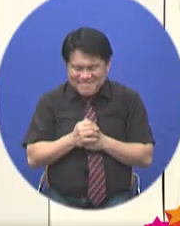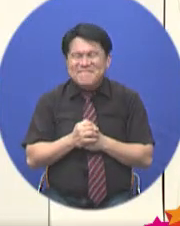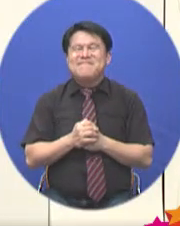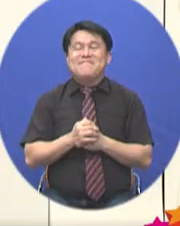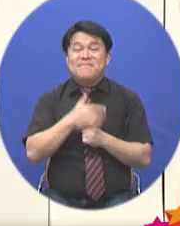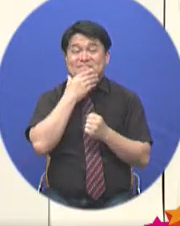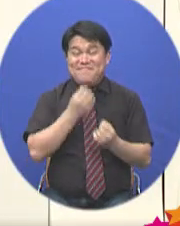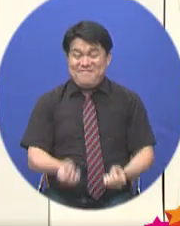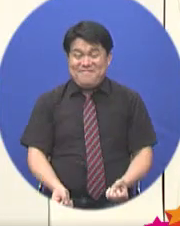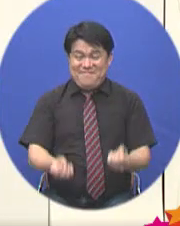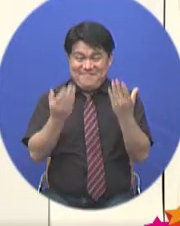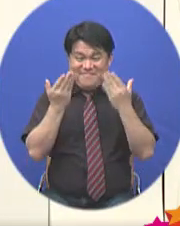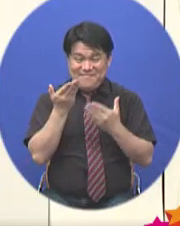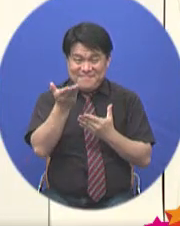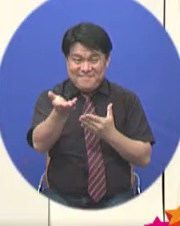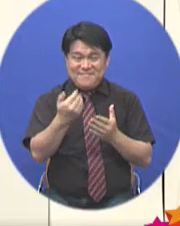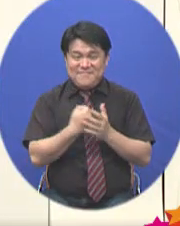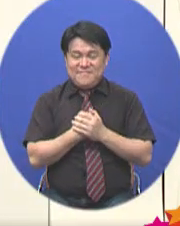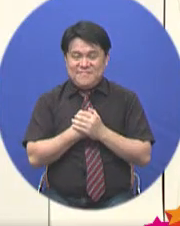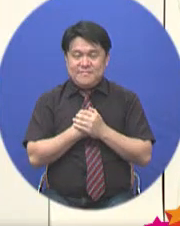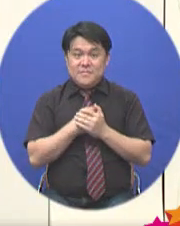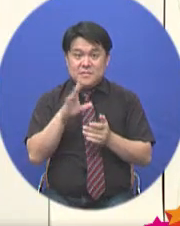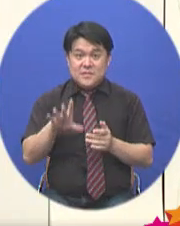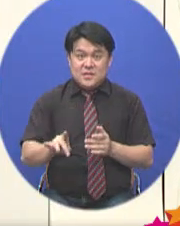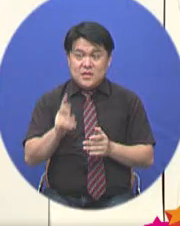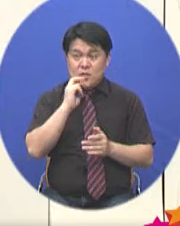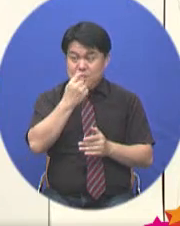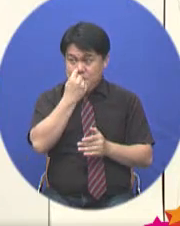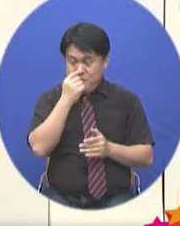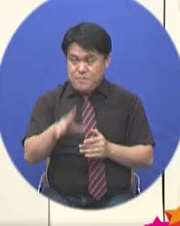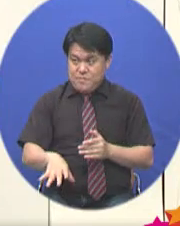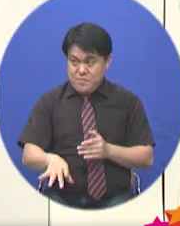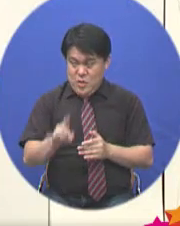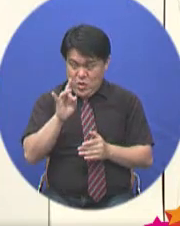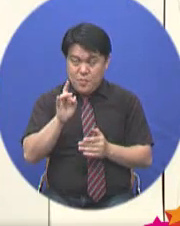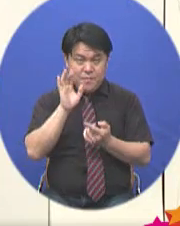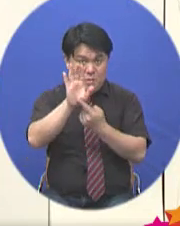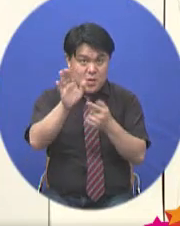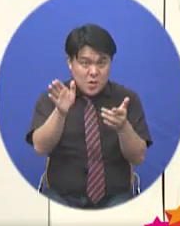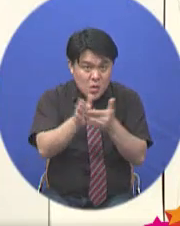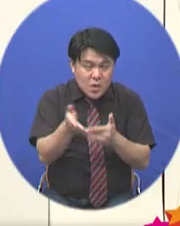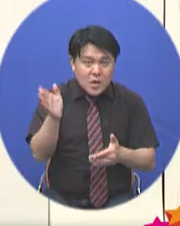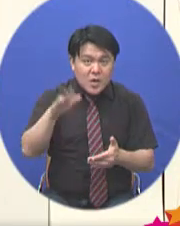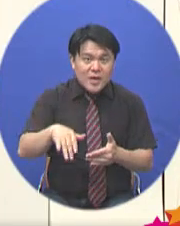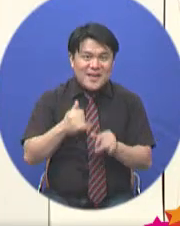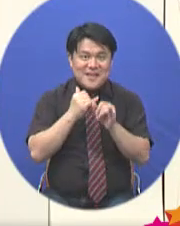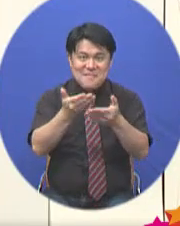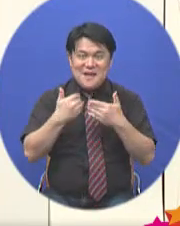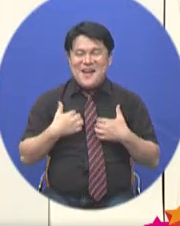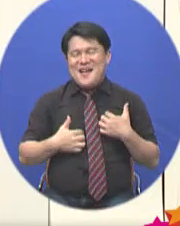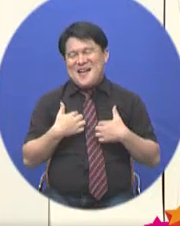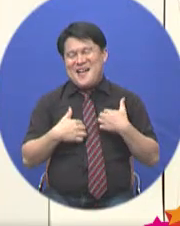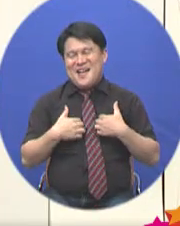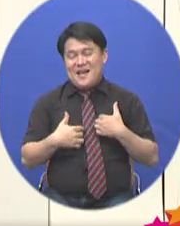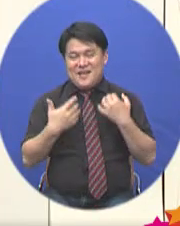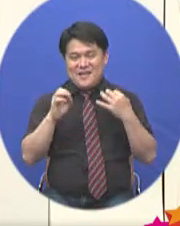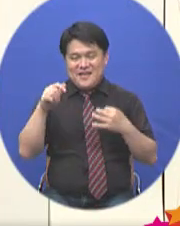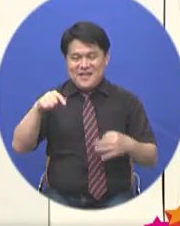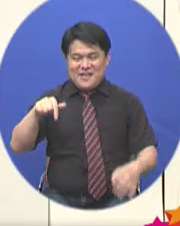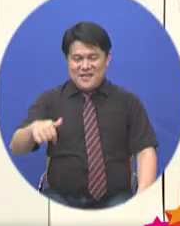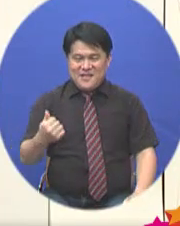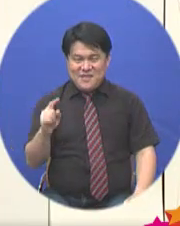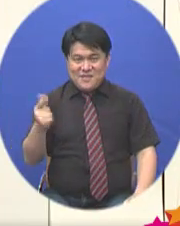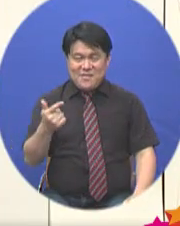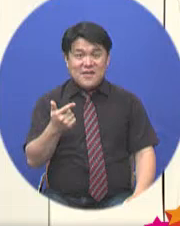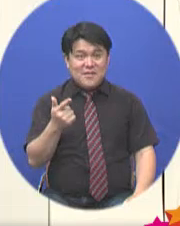아유, 축하드려요. 네, 처음으로 노래 배운 뒤에 처음으로 불러봤는데 참 네. 반갑네요. 김국한 씨가 한